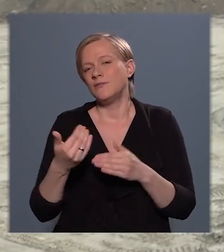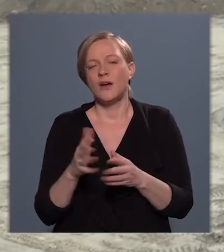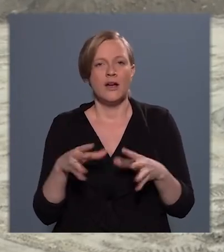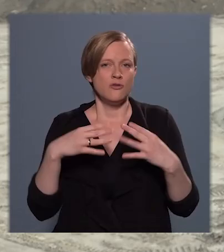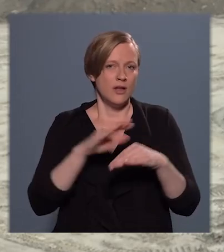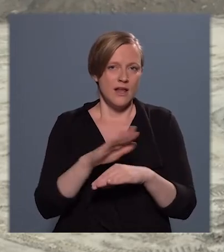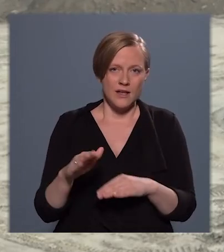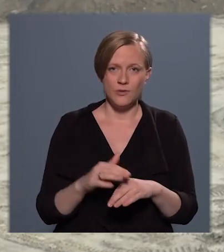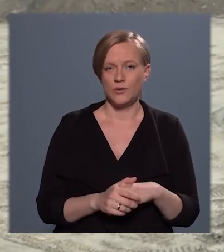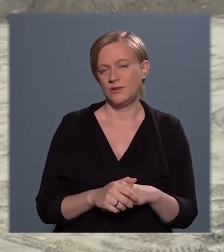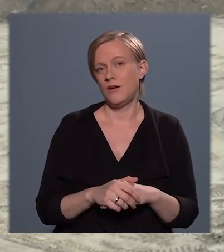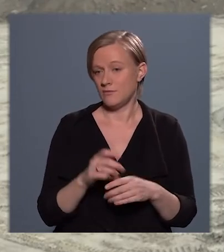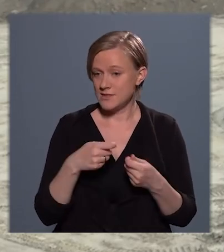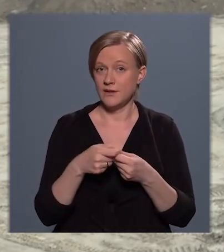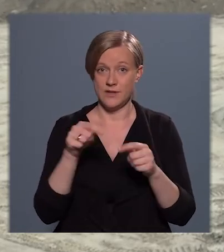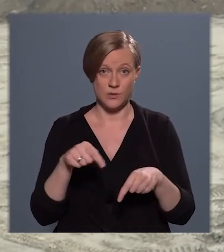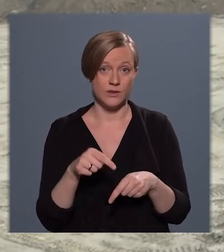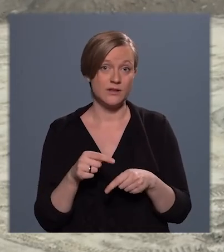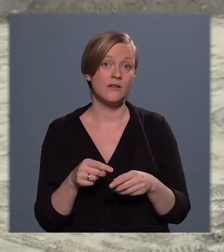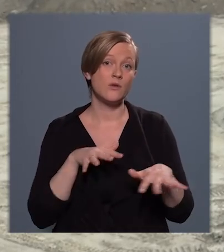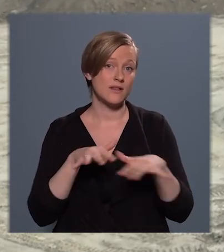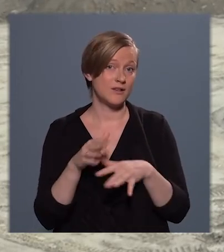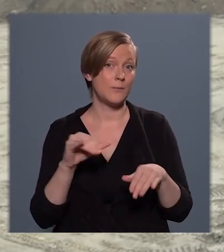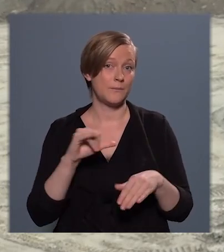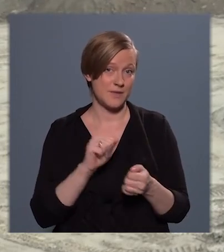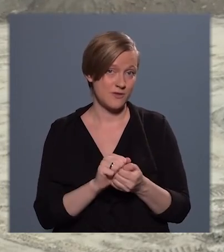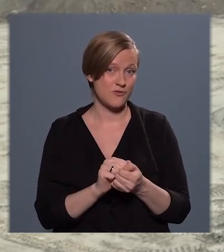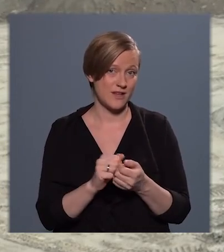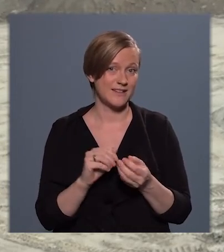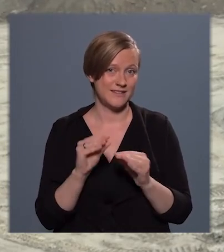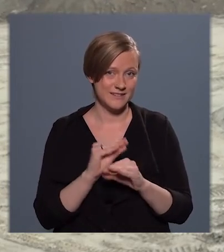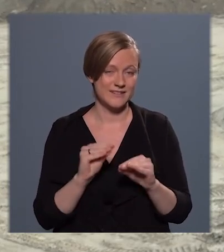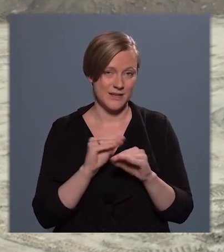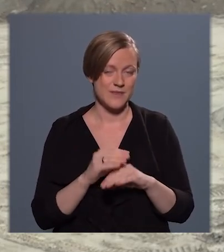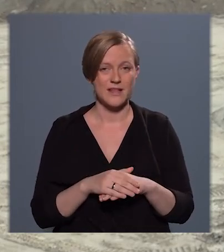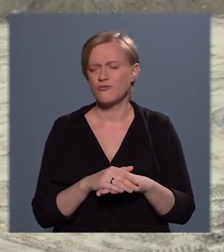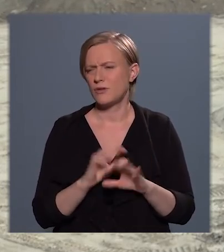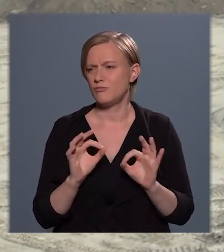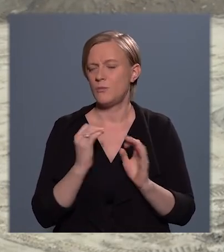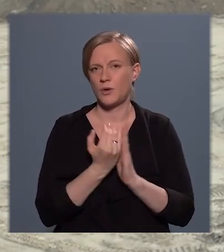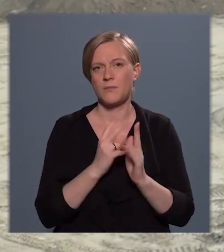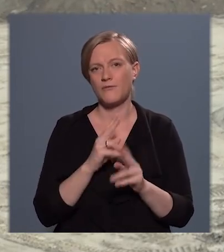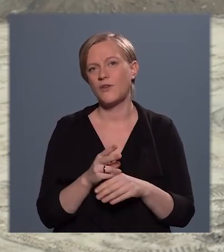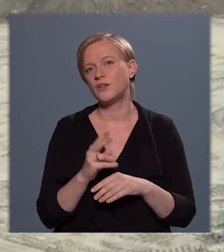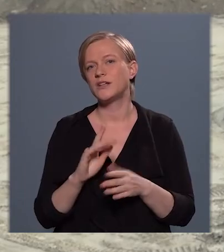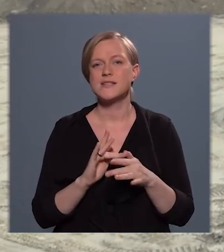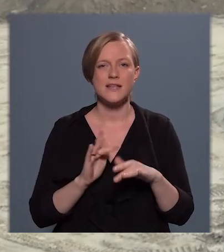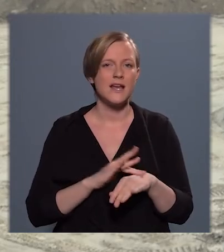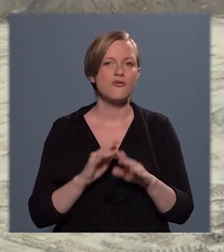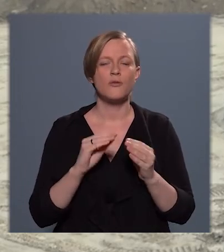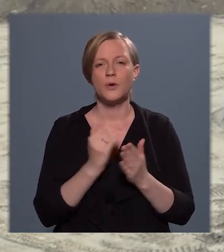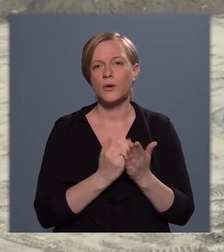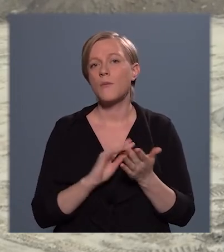ide közlekedésbiztonsági képzéseket. Nagyon klassz ilyen programjaink vannak, színes programjaink az online képzéstől a